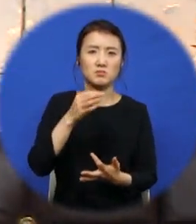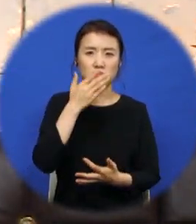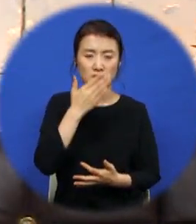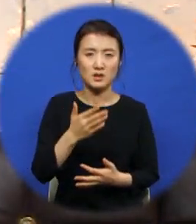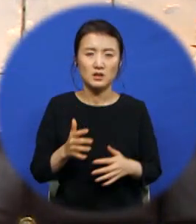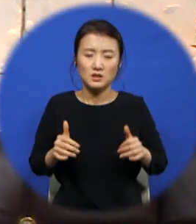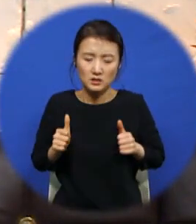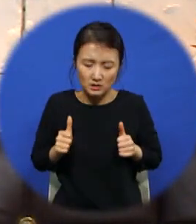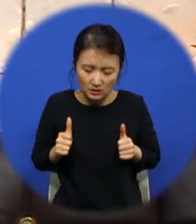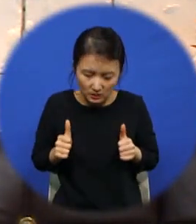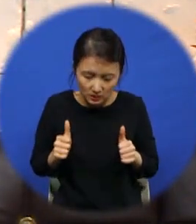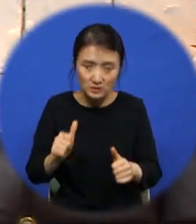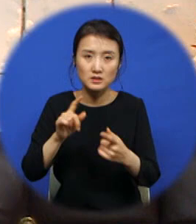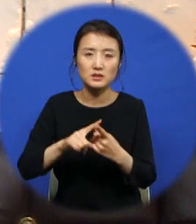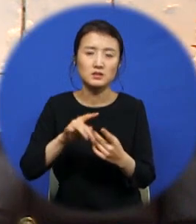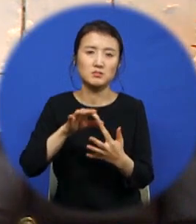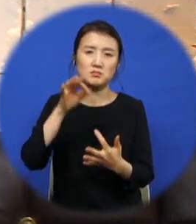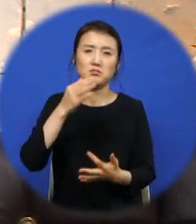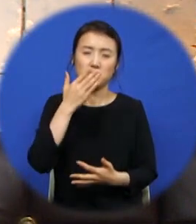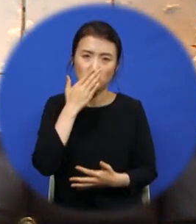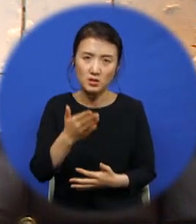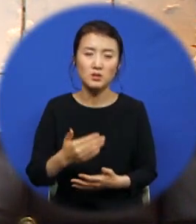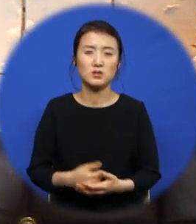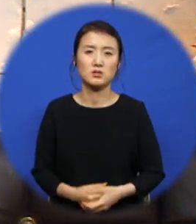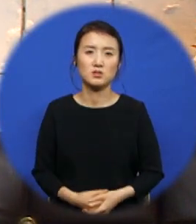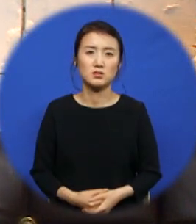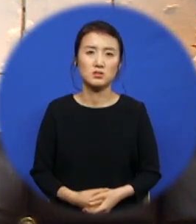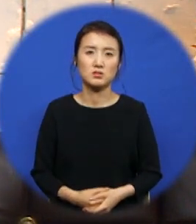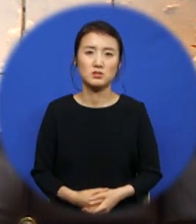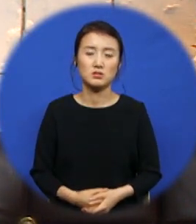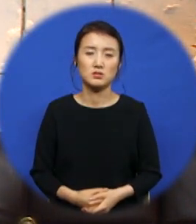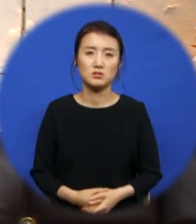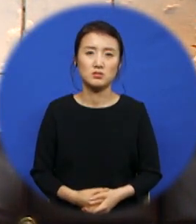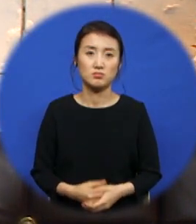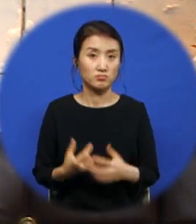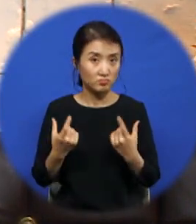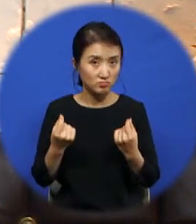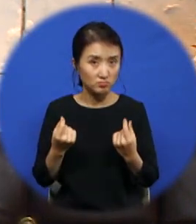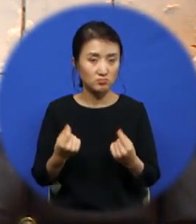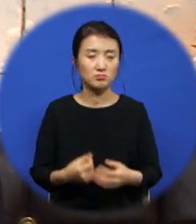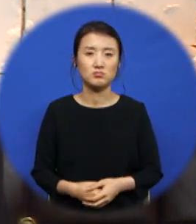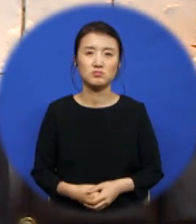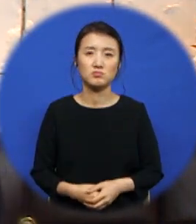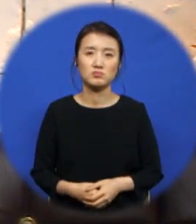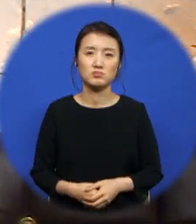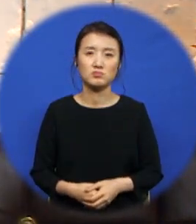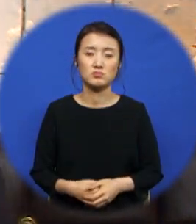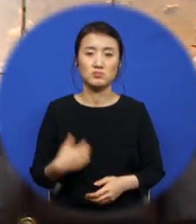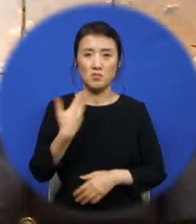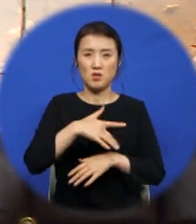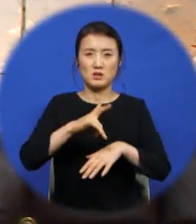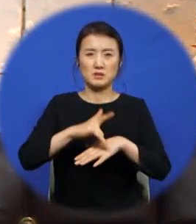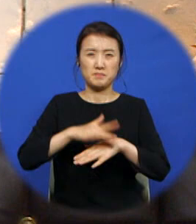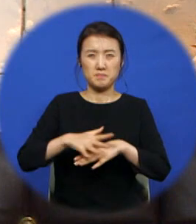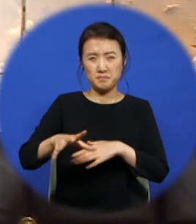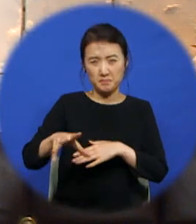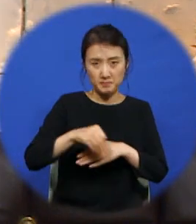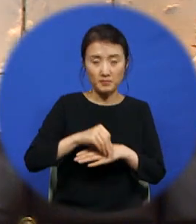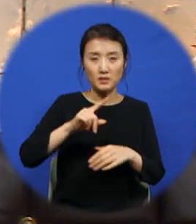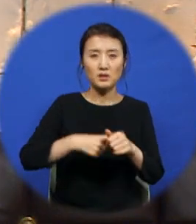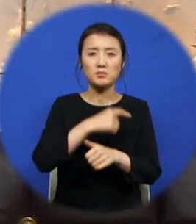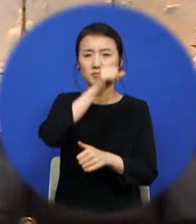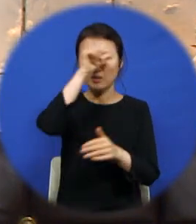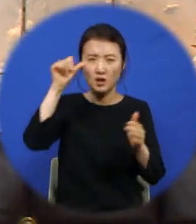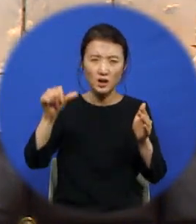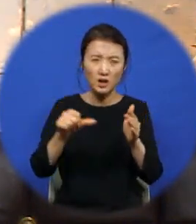거면 선택할 수 있거든요 성실은 선택할 수 있지 않습니다 그게 몸에 딱 베일 뭐죠 평 신을 가지 않습니다